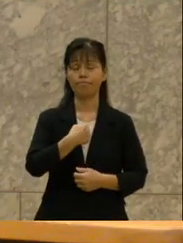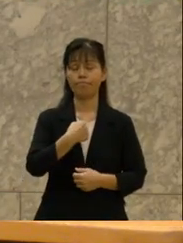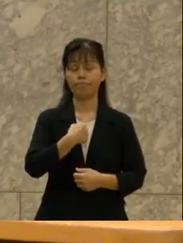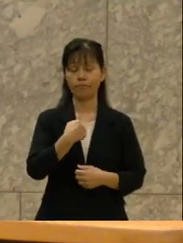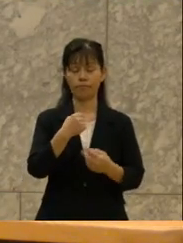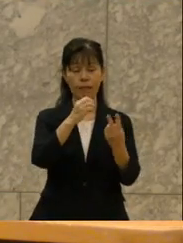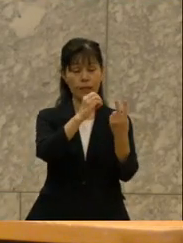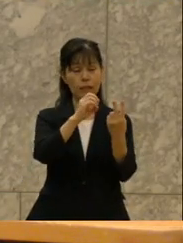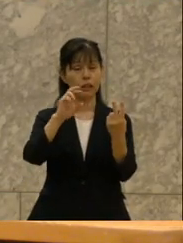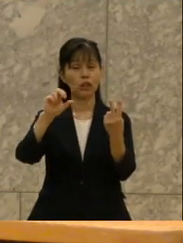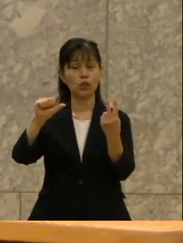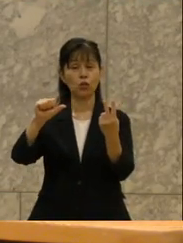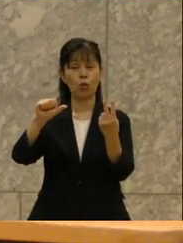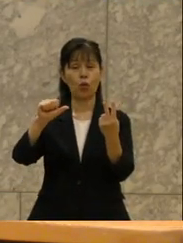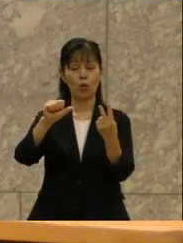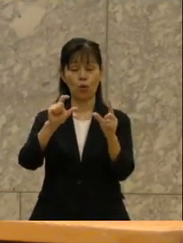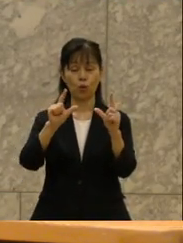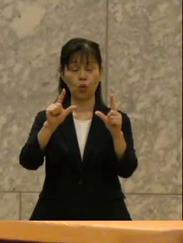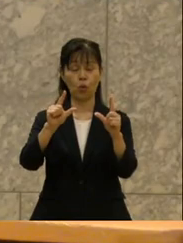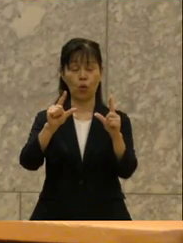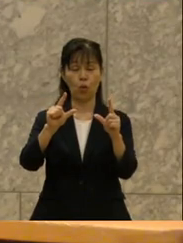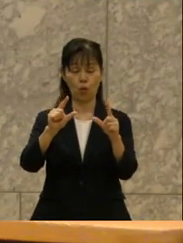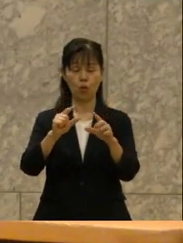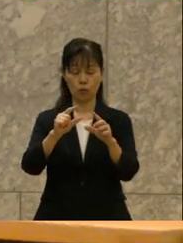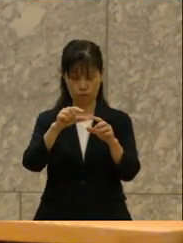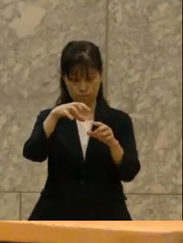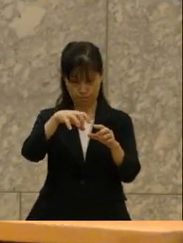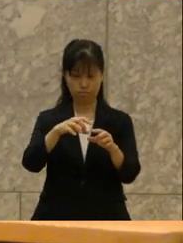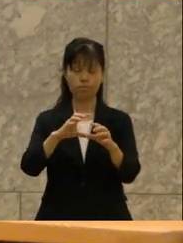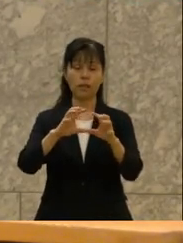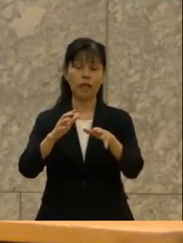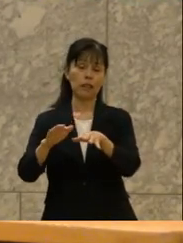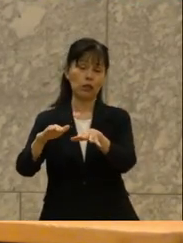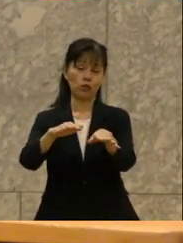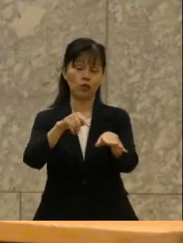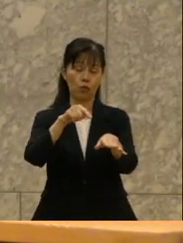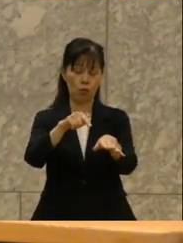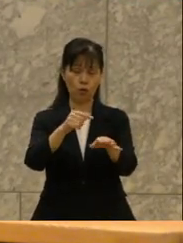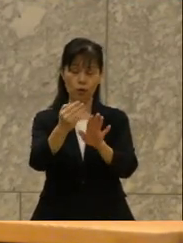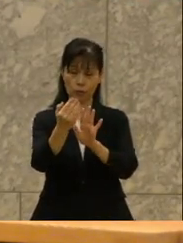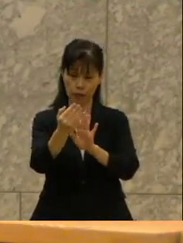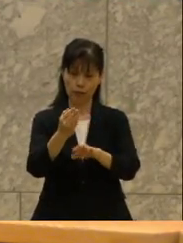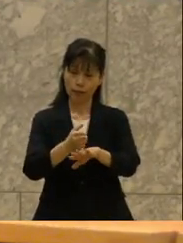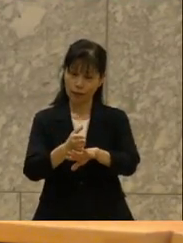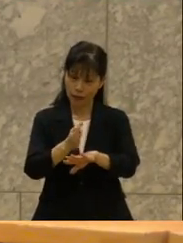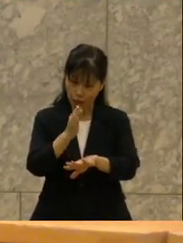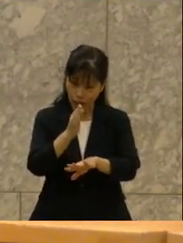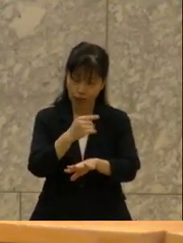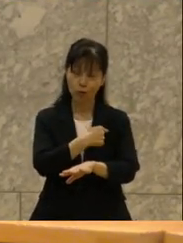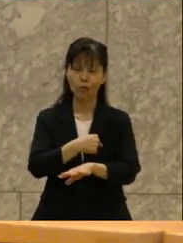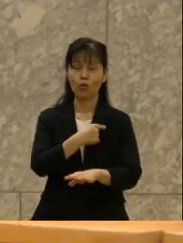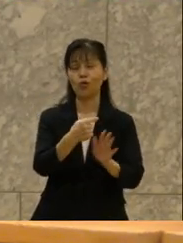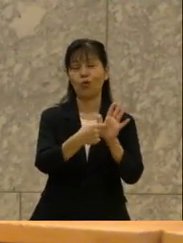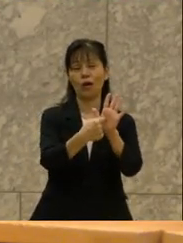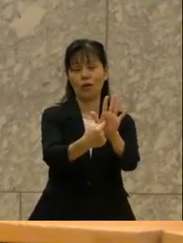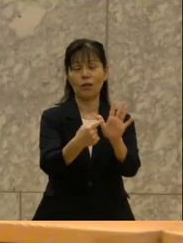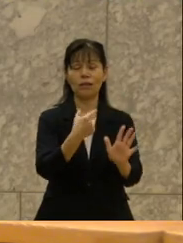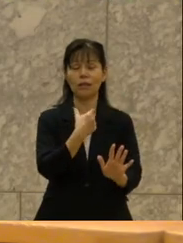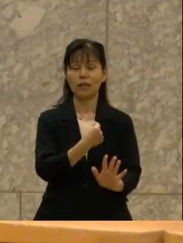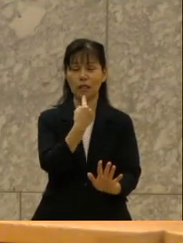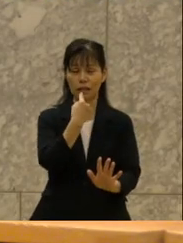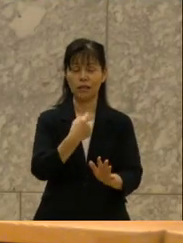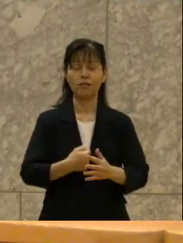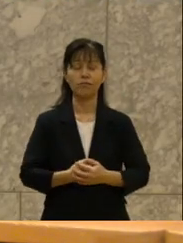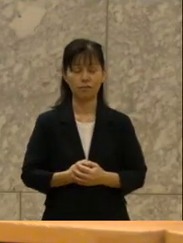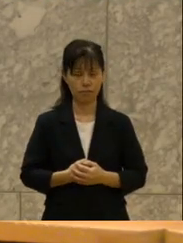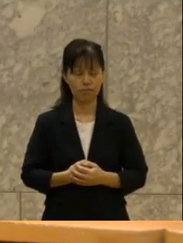その2025年の東京世界陸上に向けてで感謝を皆さんに表したいなというふうに思ってて